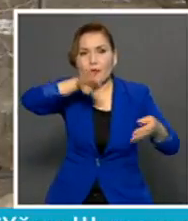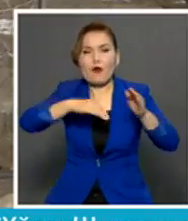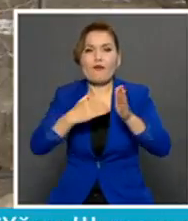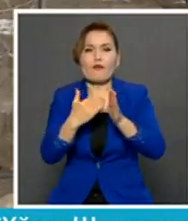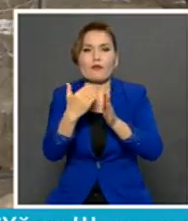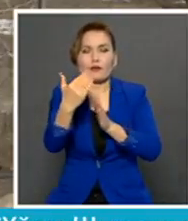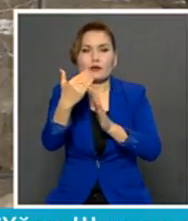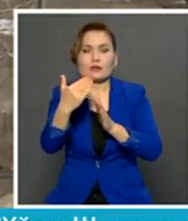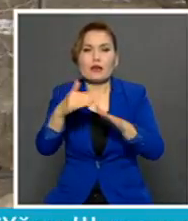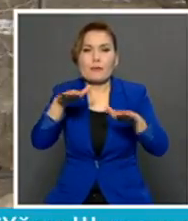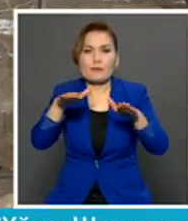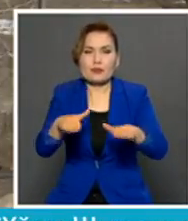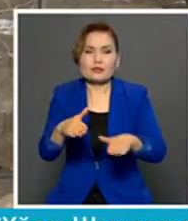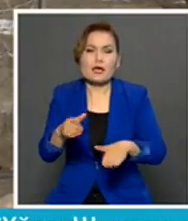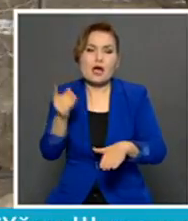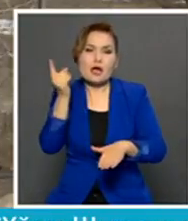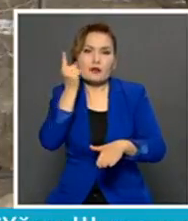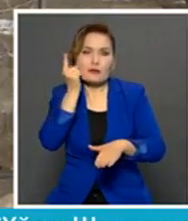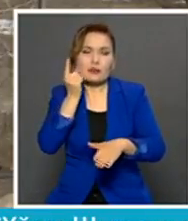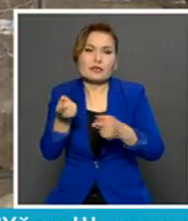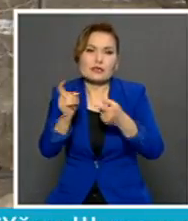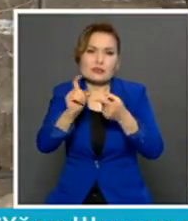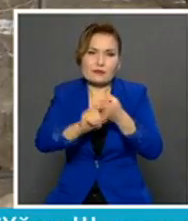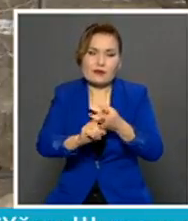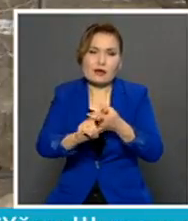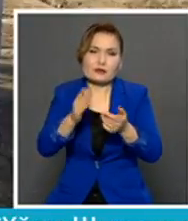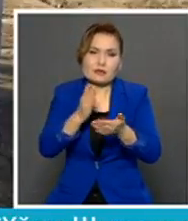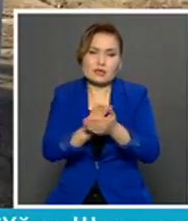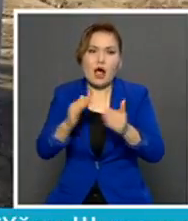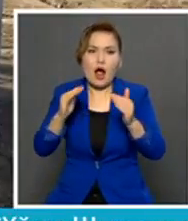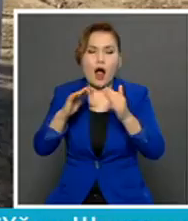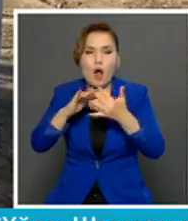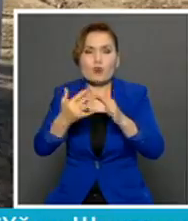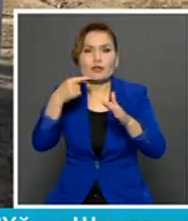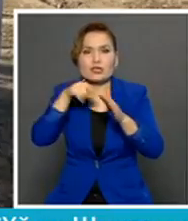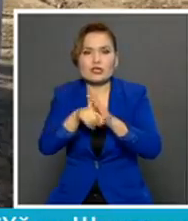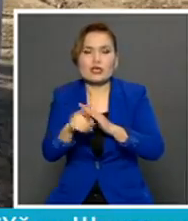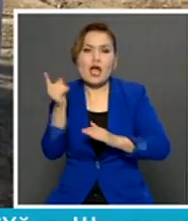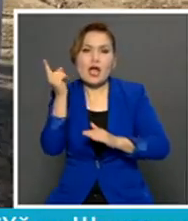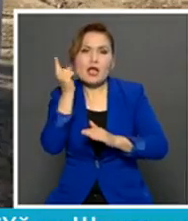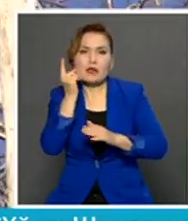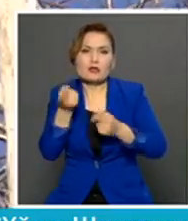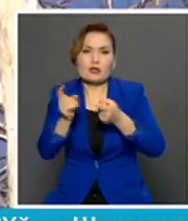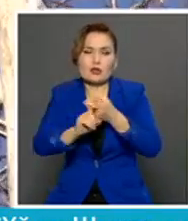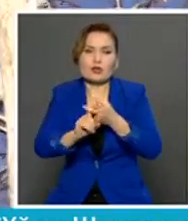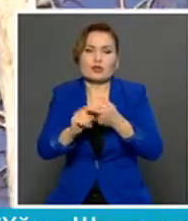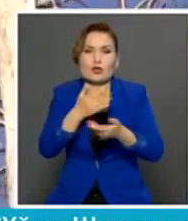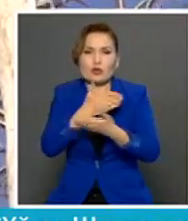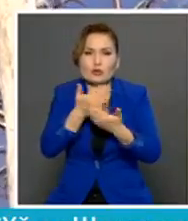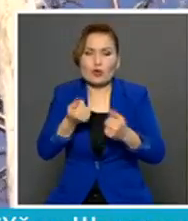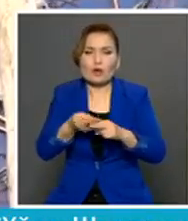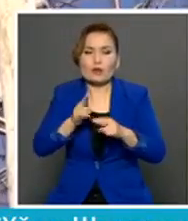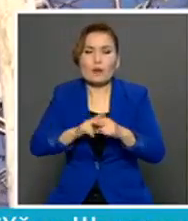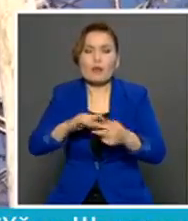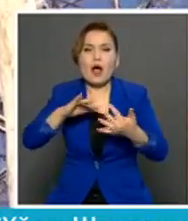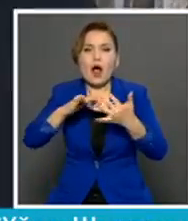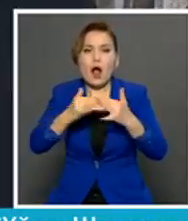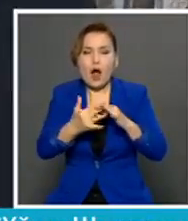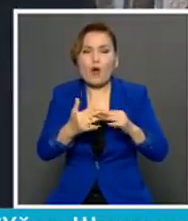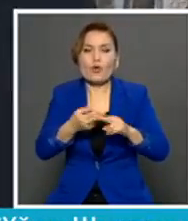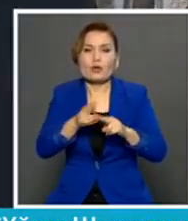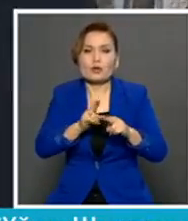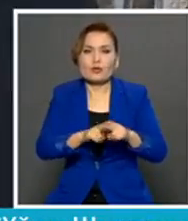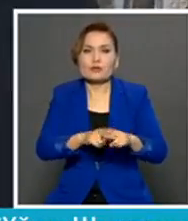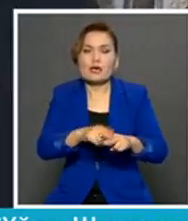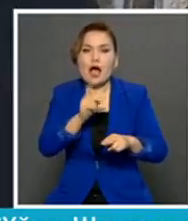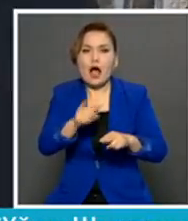Ауылдың ішінде көп ұстамайды. Интернет ұстамайды. Балаларды онлайн оқытатын болып шешілгелі бері ауыл жұрты жаппай